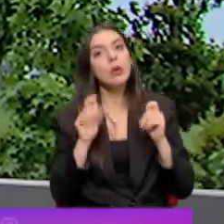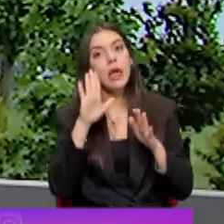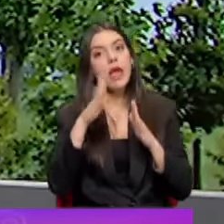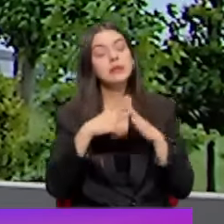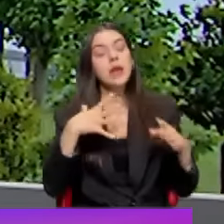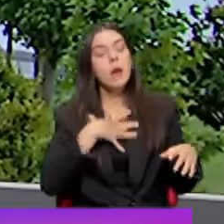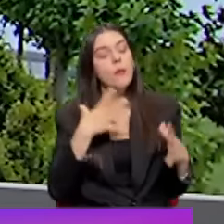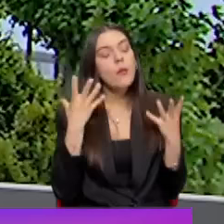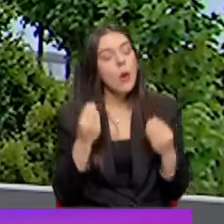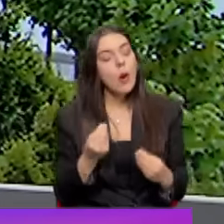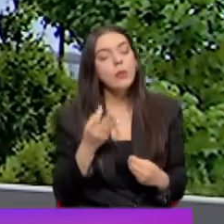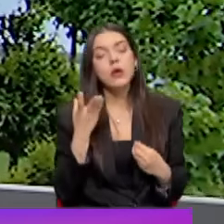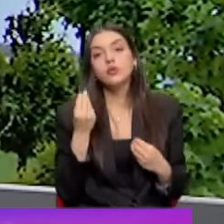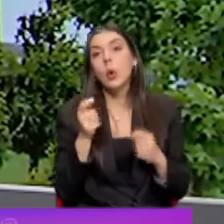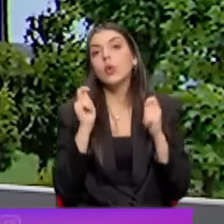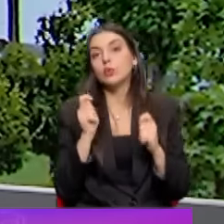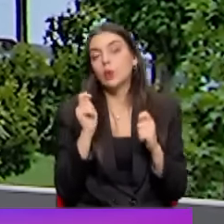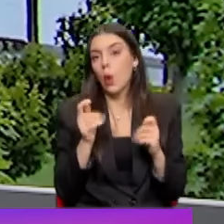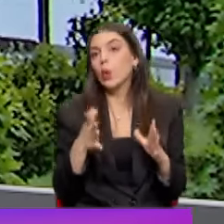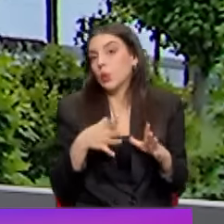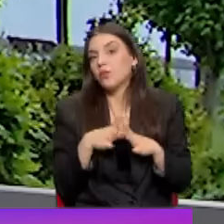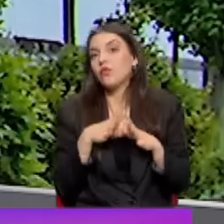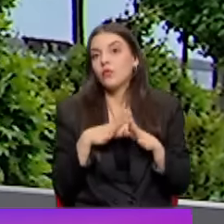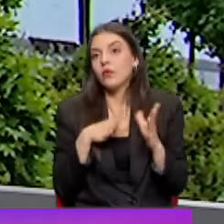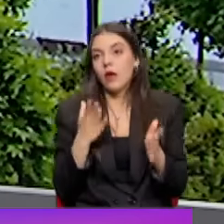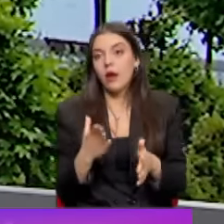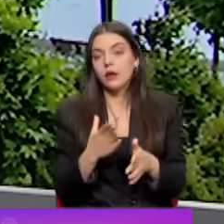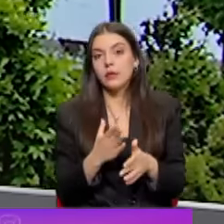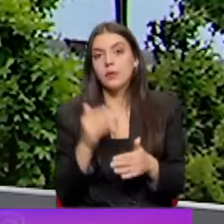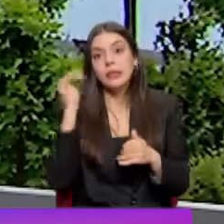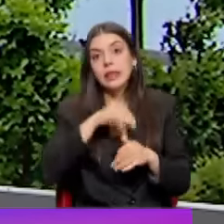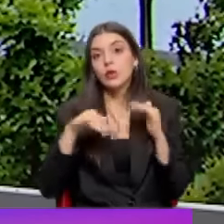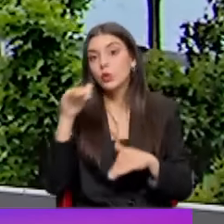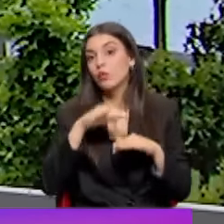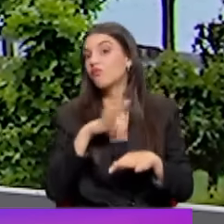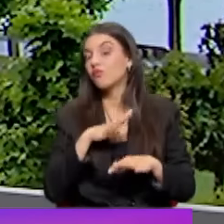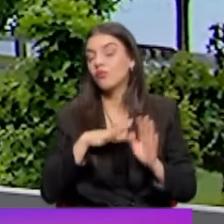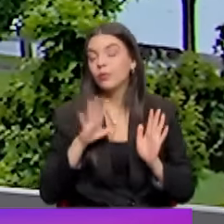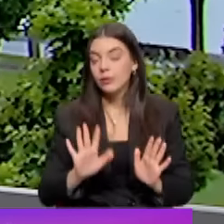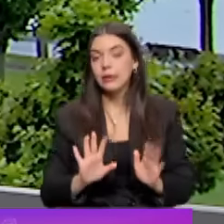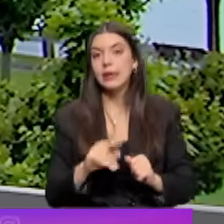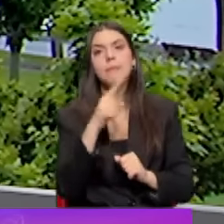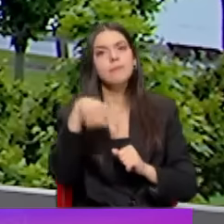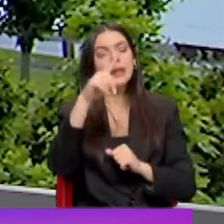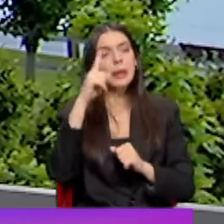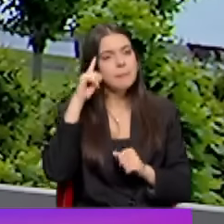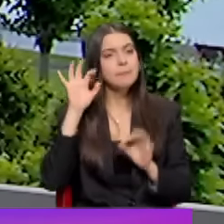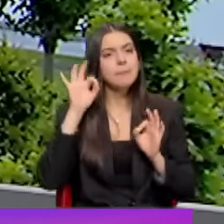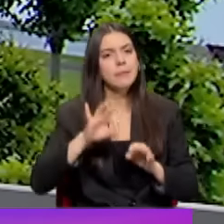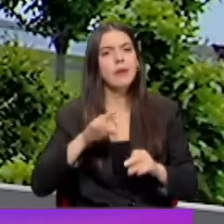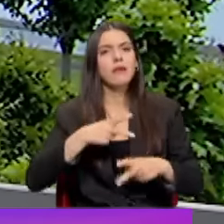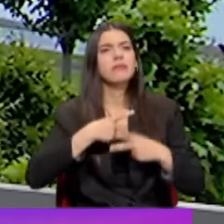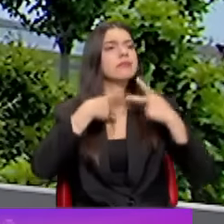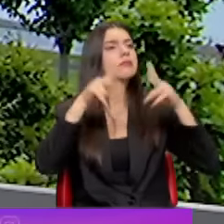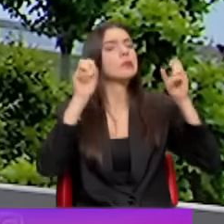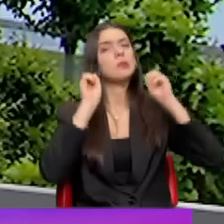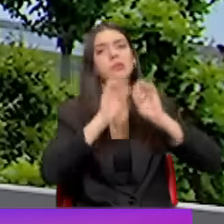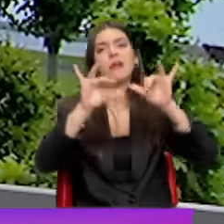sahibi olmak da belli ölçüde büyük zorluklar Eee getiriyor Ken Bir de böyle bir başı boşluk mu çıkacak acaba